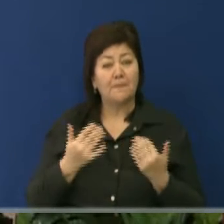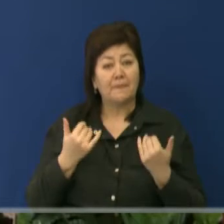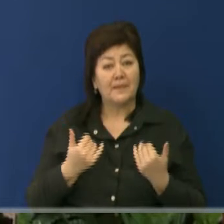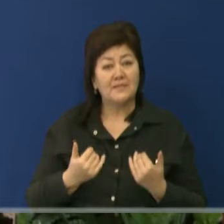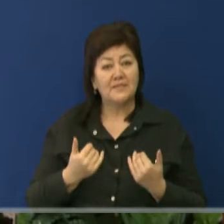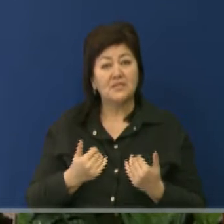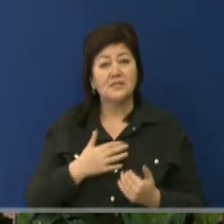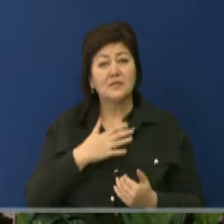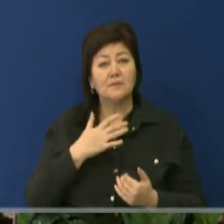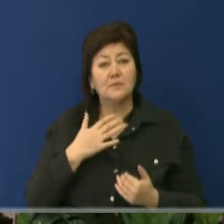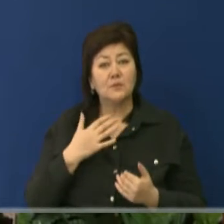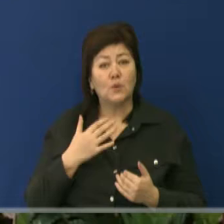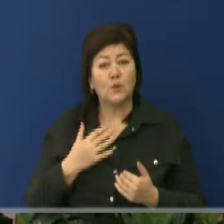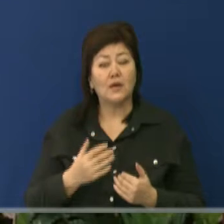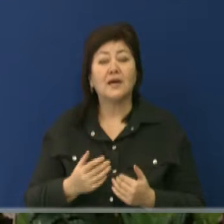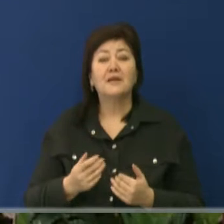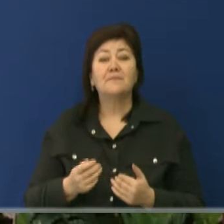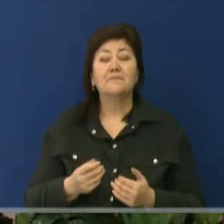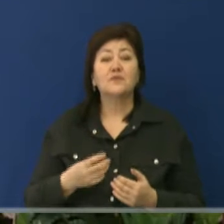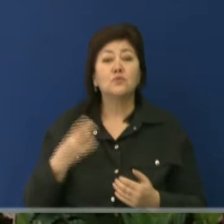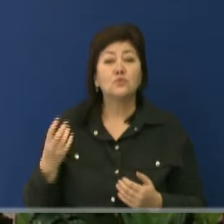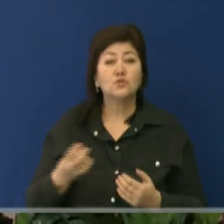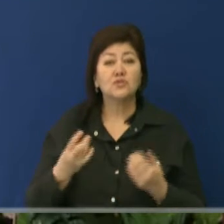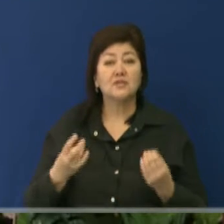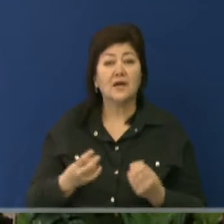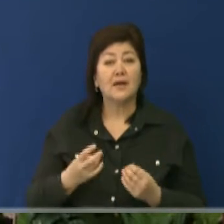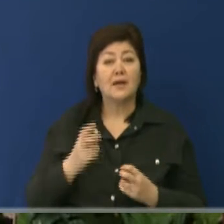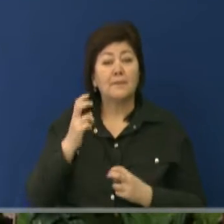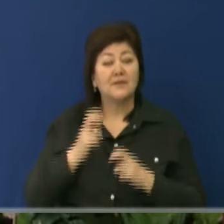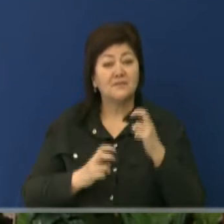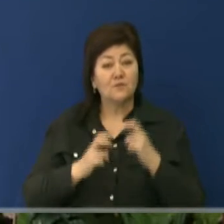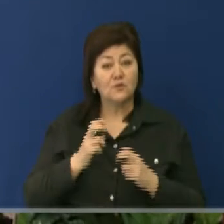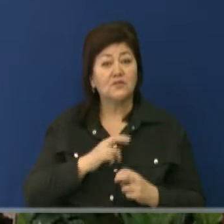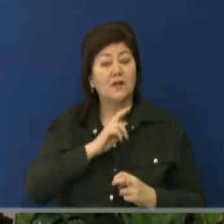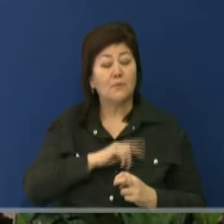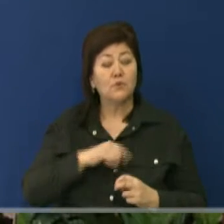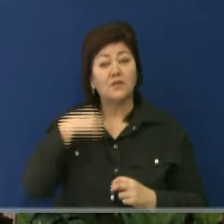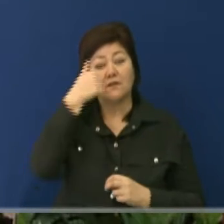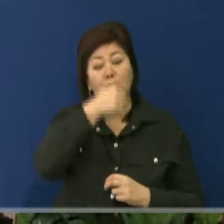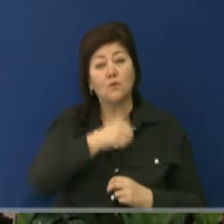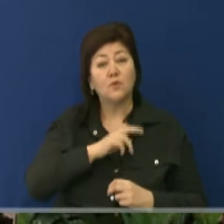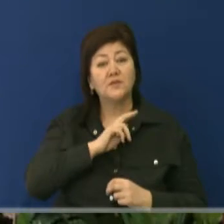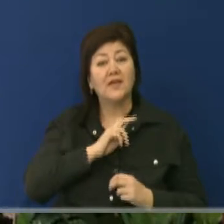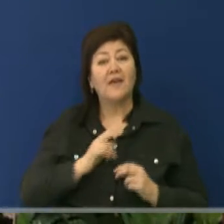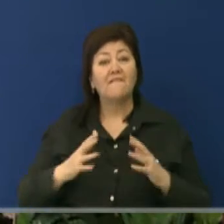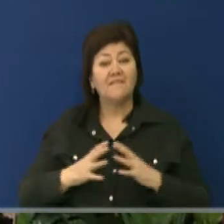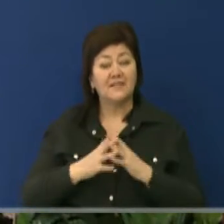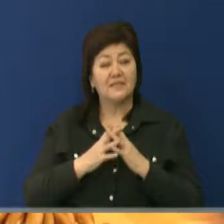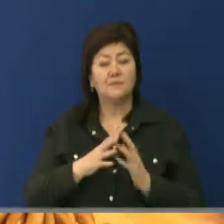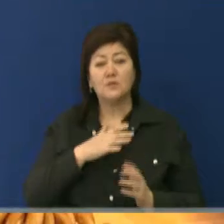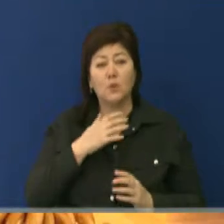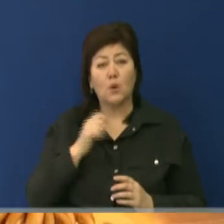қажет дүниелерді жіберіп отырды. Соғыстан кейінгі уақытта тың игеру жұмыстарына көптеген украиндықтардың келгені де